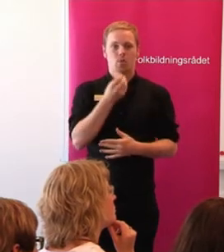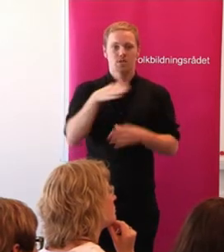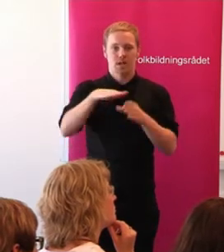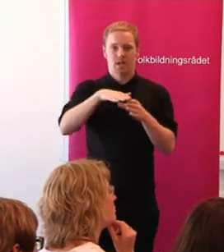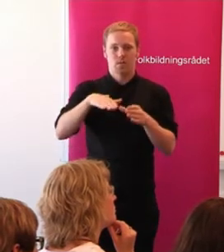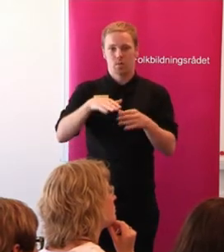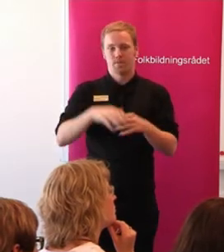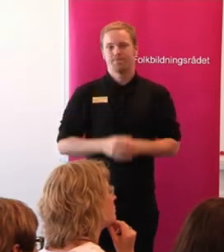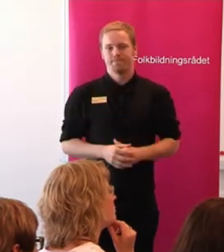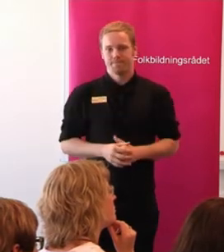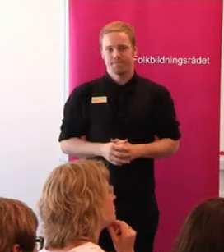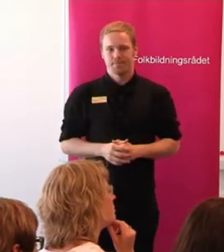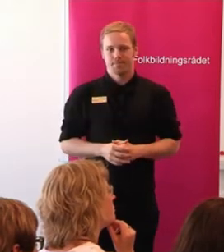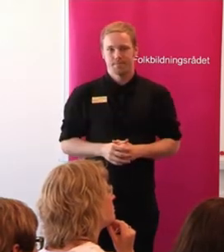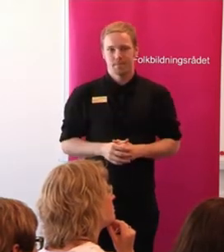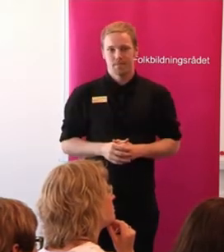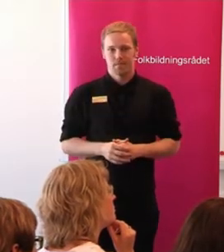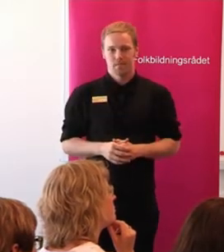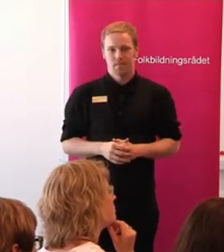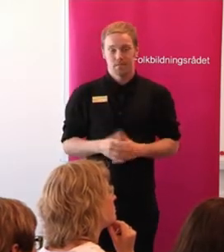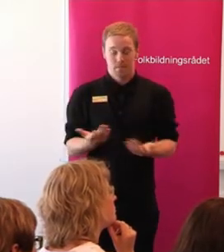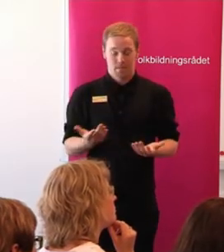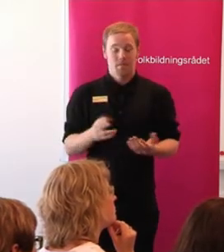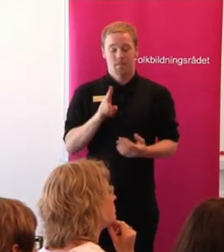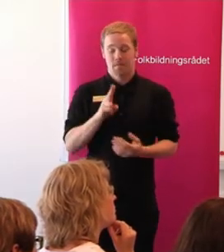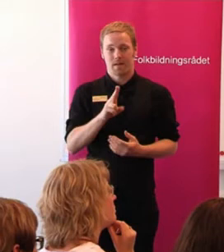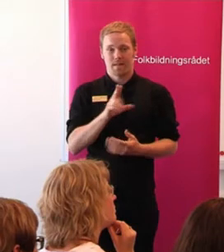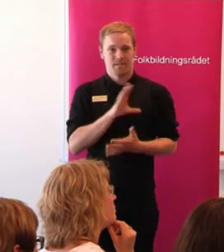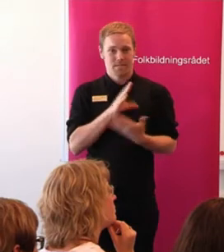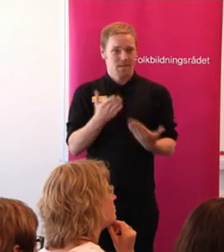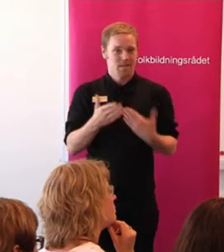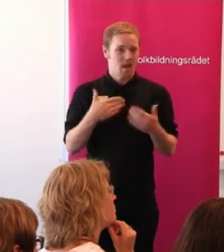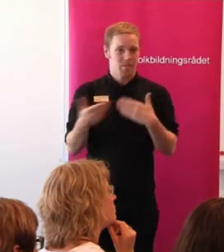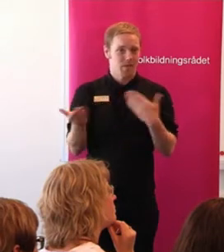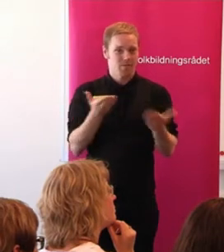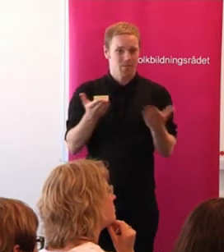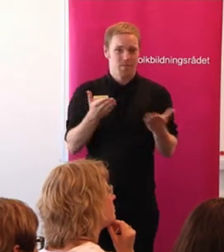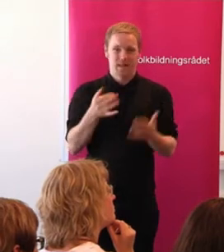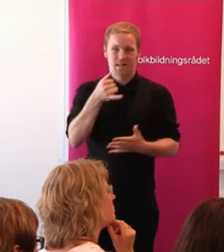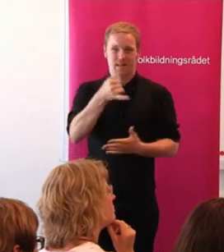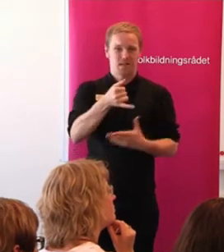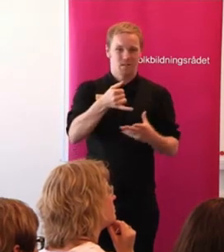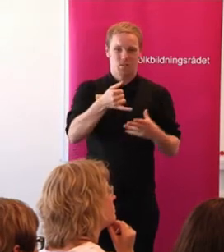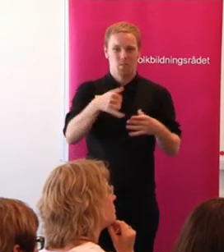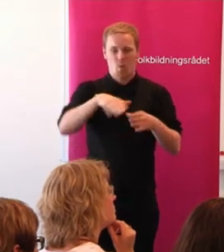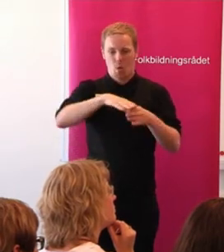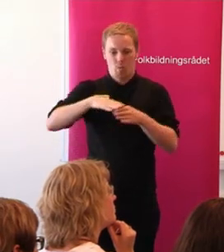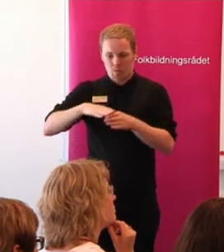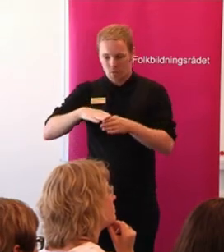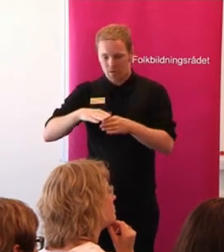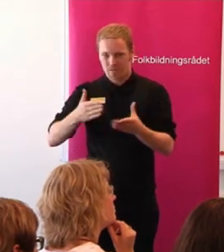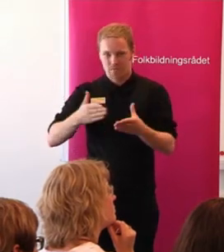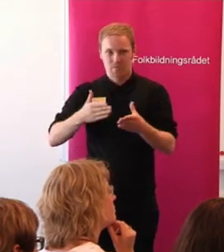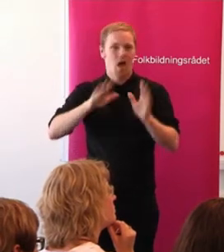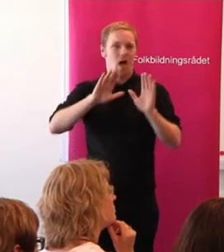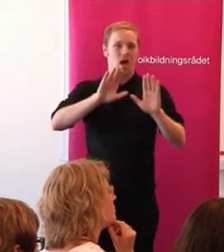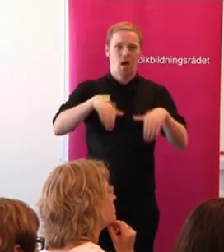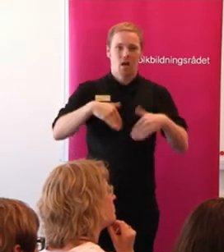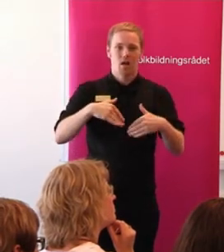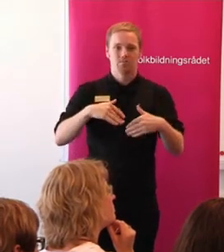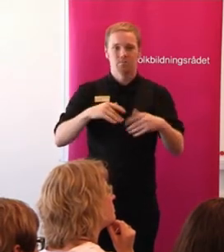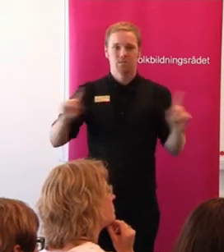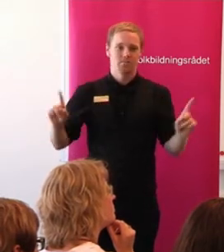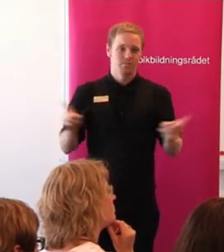Hör och häpna, arbetsförmedlingen finns inte i de mest utsatta områdena, för där har man liksom rationaliserat tillbaks i tiden bort. Och